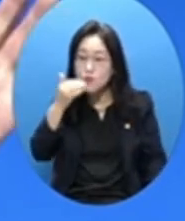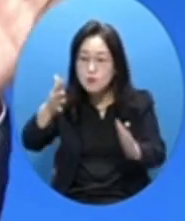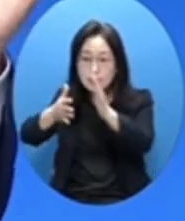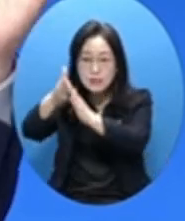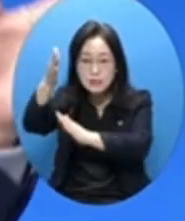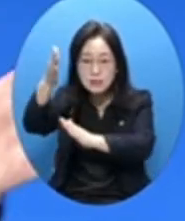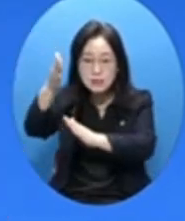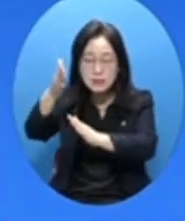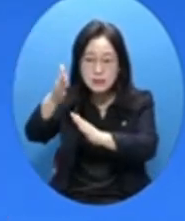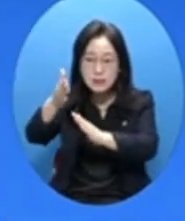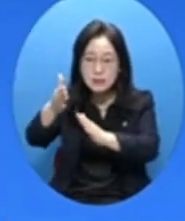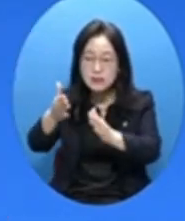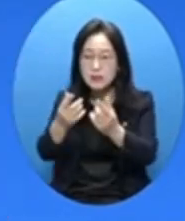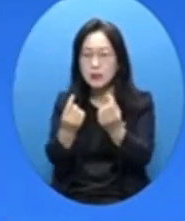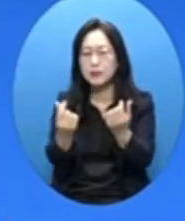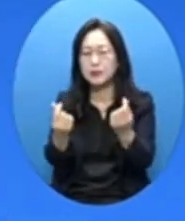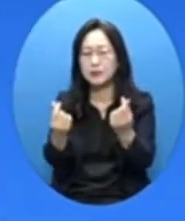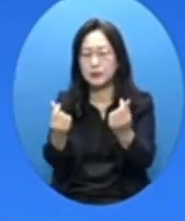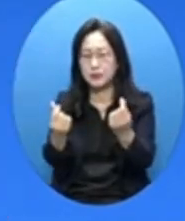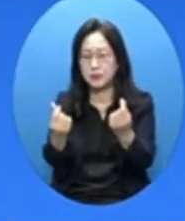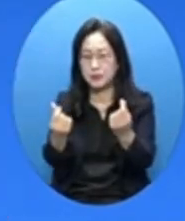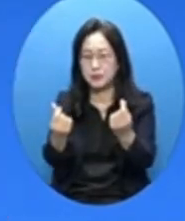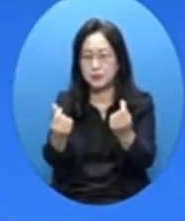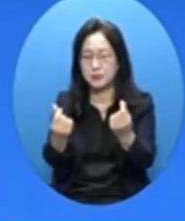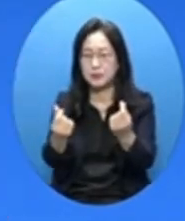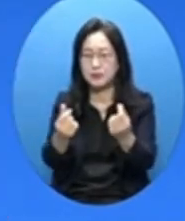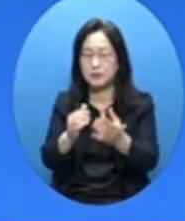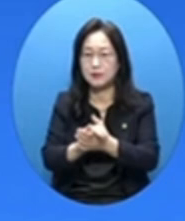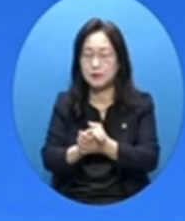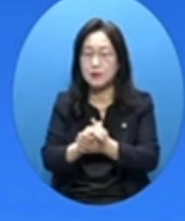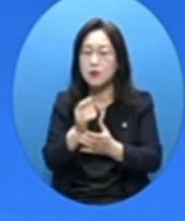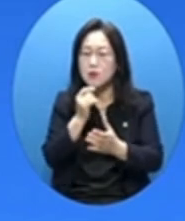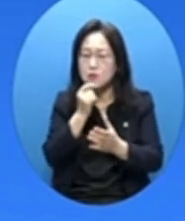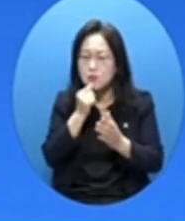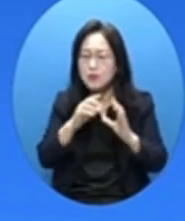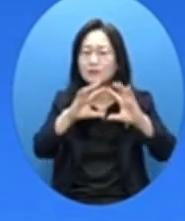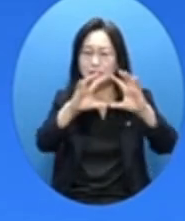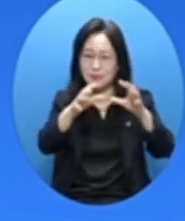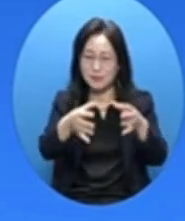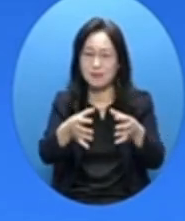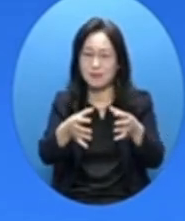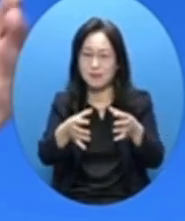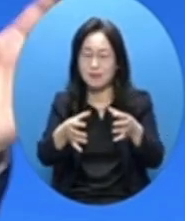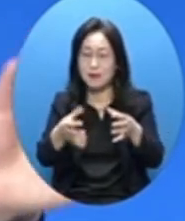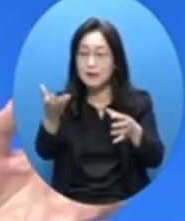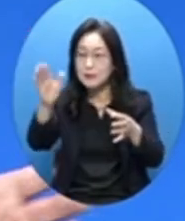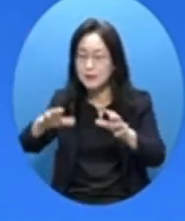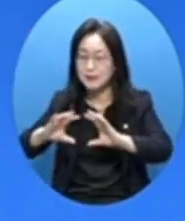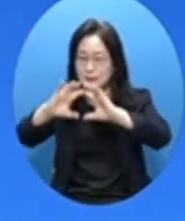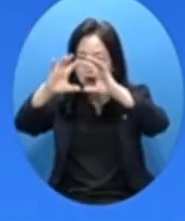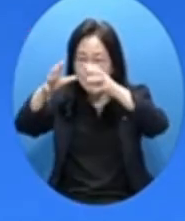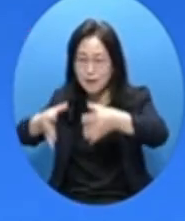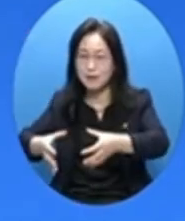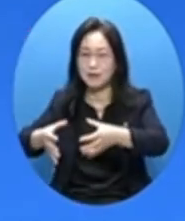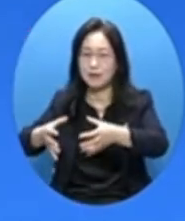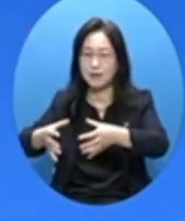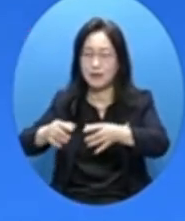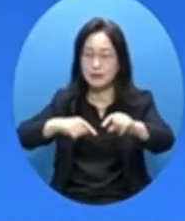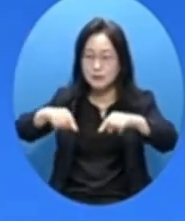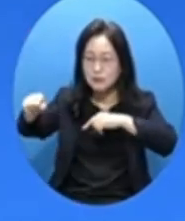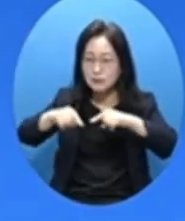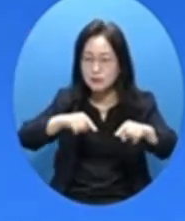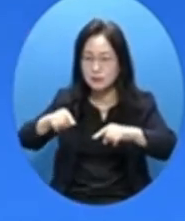인구가 살고 있는 것이 이스라엘 나라인데 그 조그만 나라가 전 세계 정치적으로 경제적으로